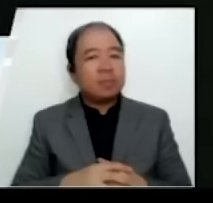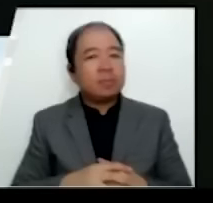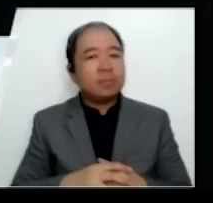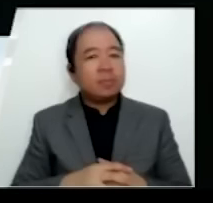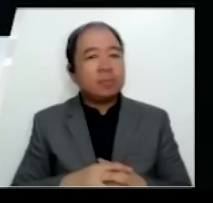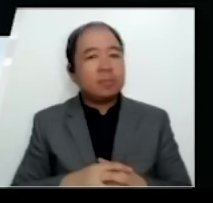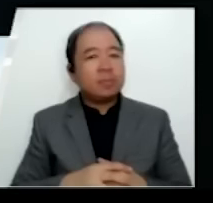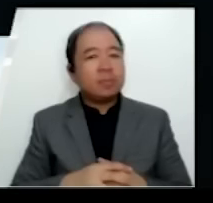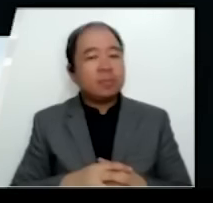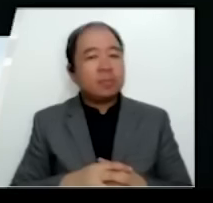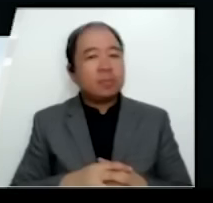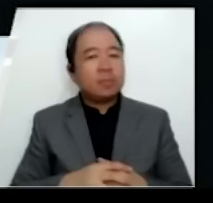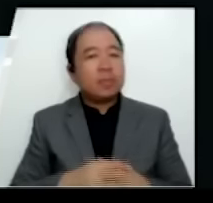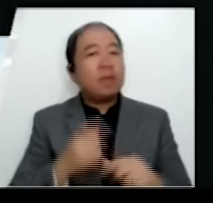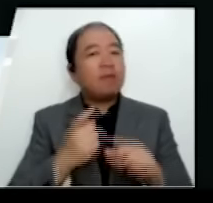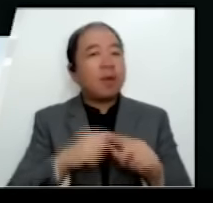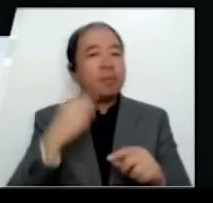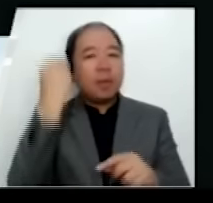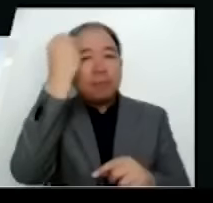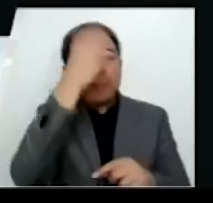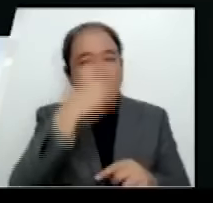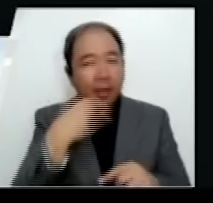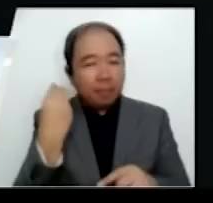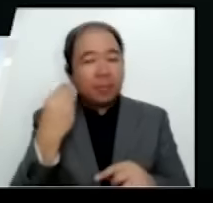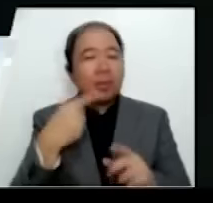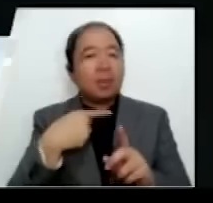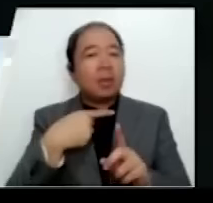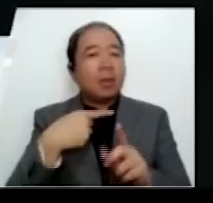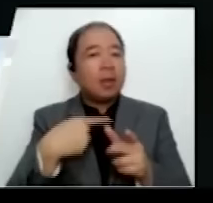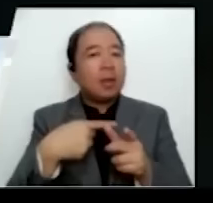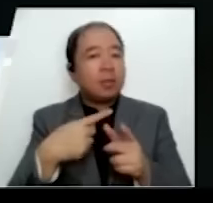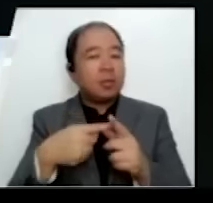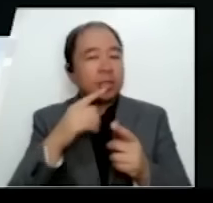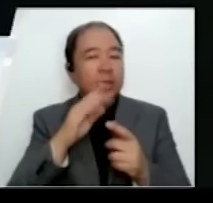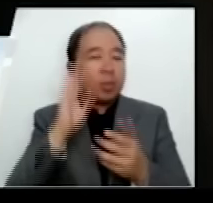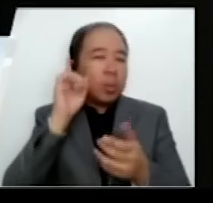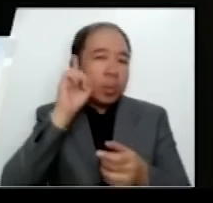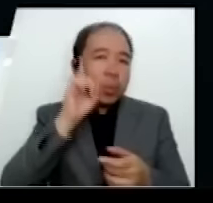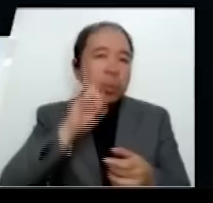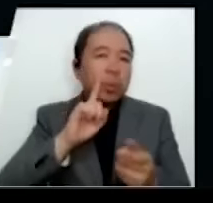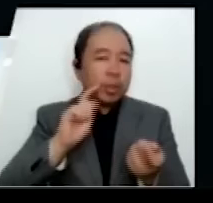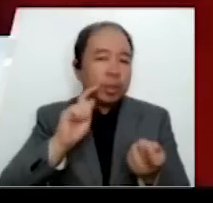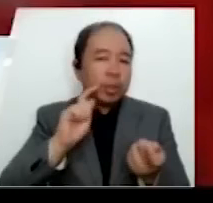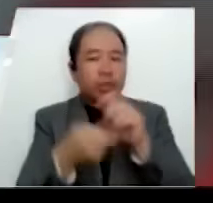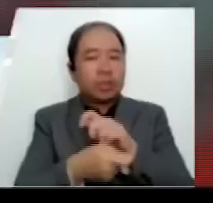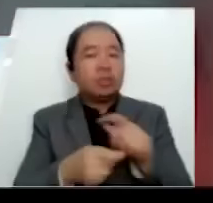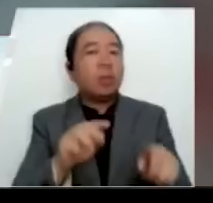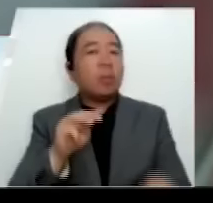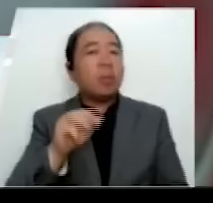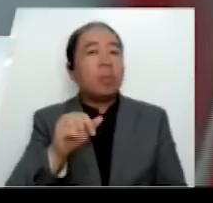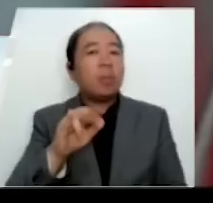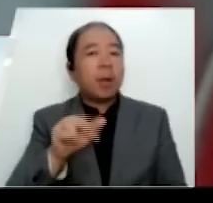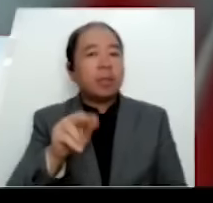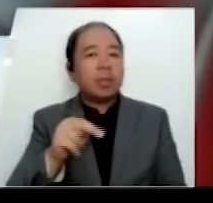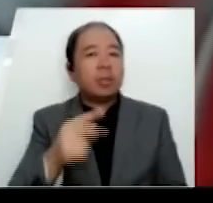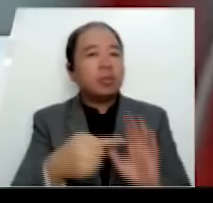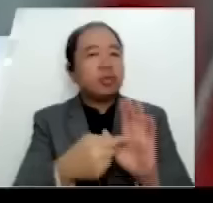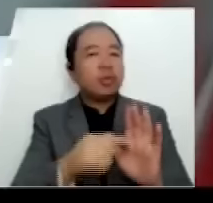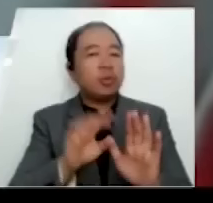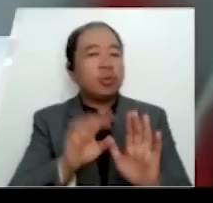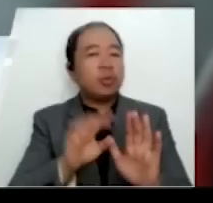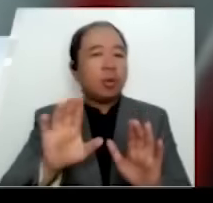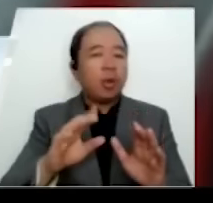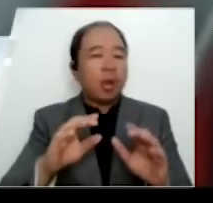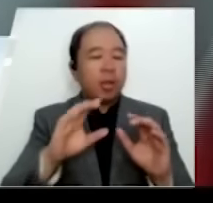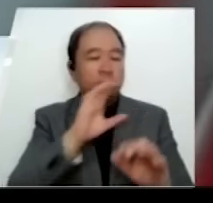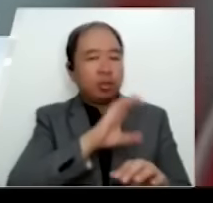Mula sa makeup, emosyon, hanggang sa malinis na transition, Kleenex ni Marian ang kanyang character sa Balota. After its